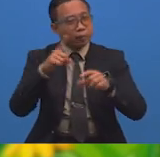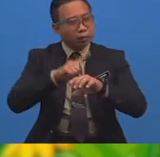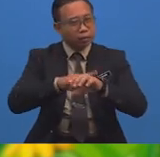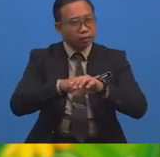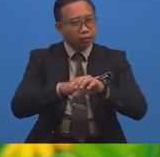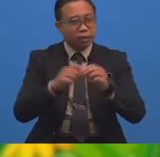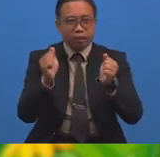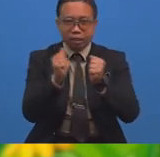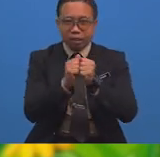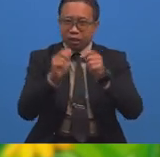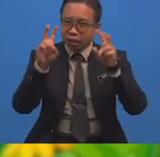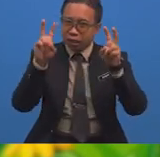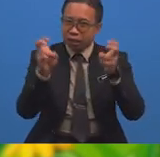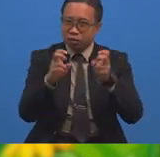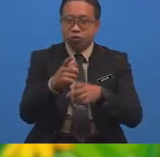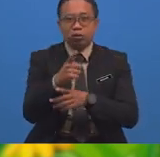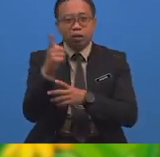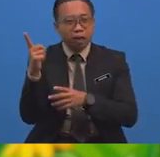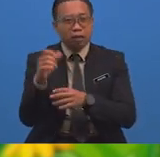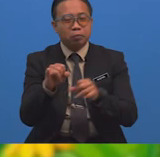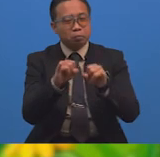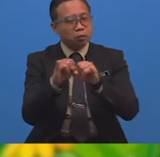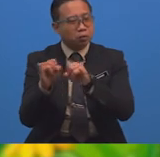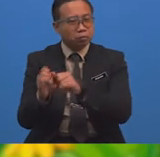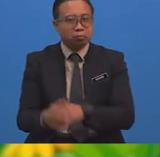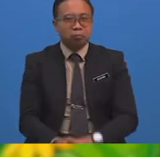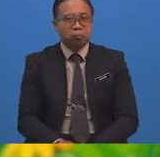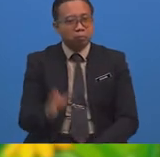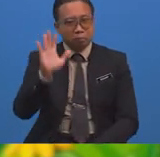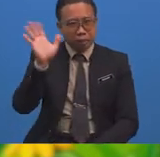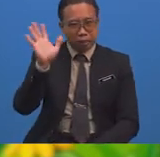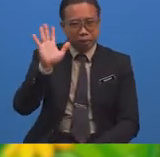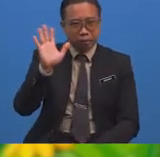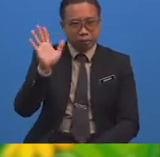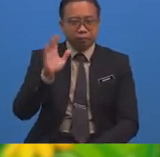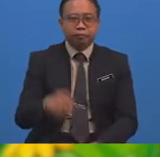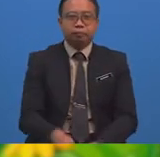mase dengan tajuk yang lain pula ya bye-bye